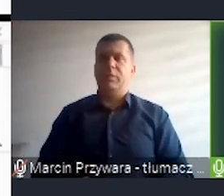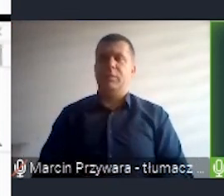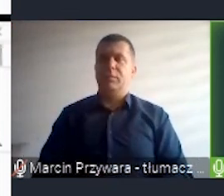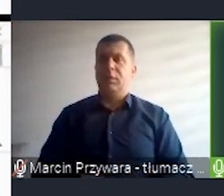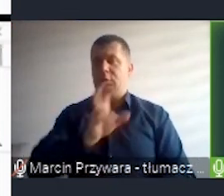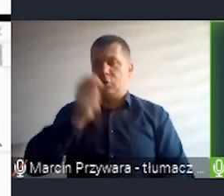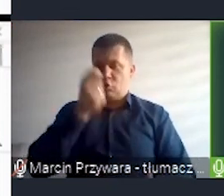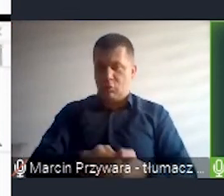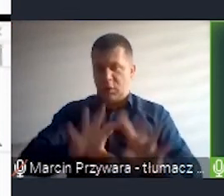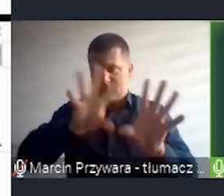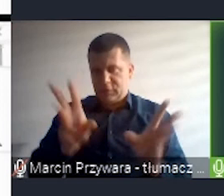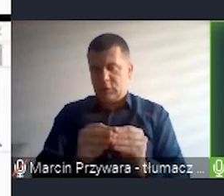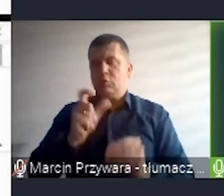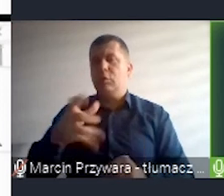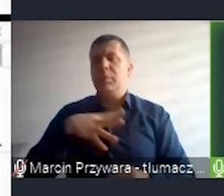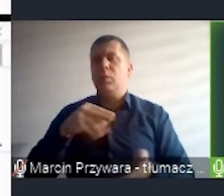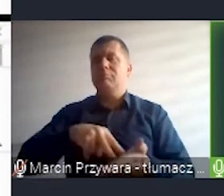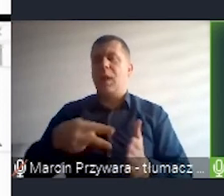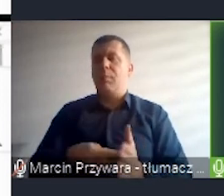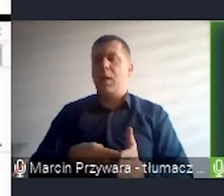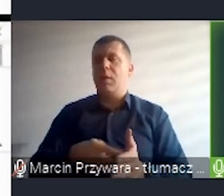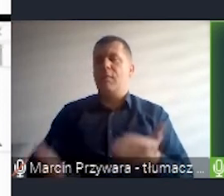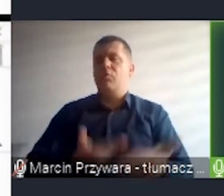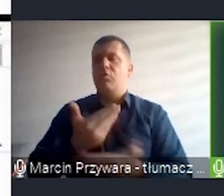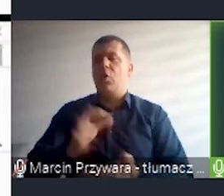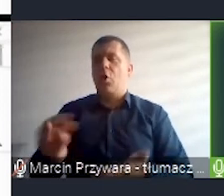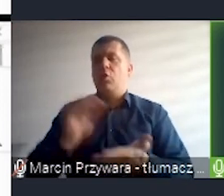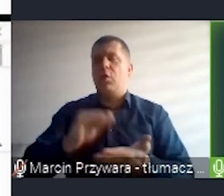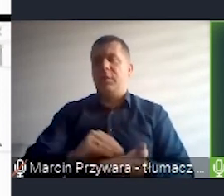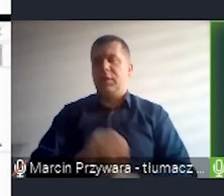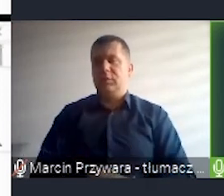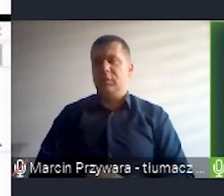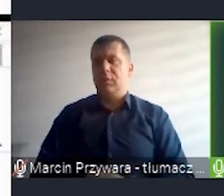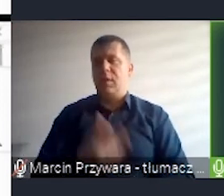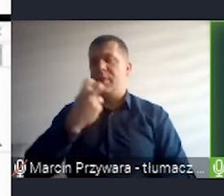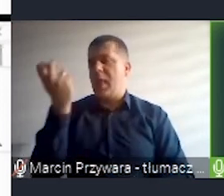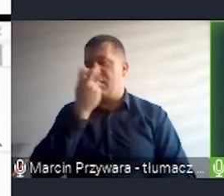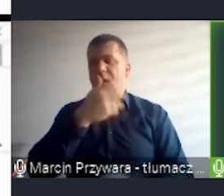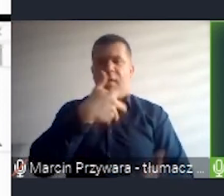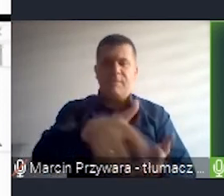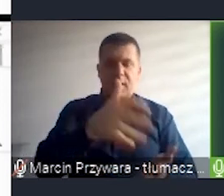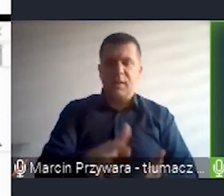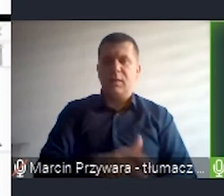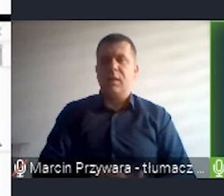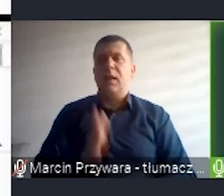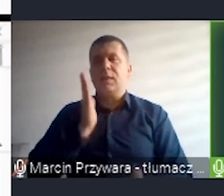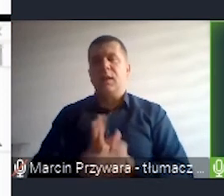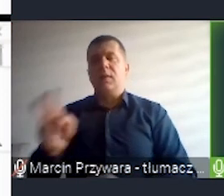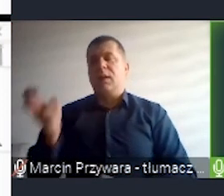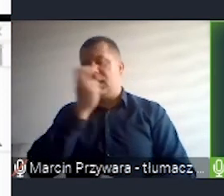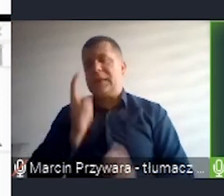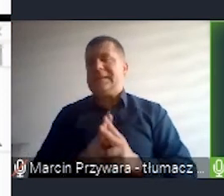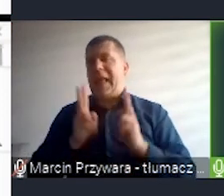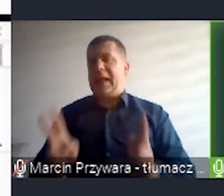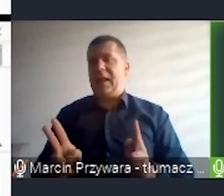Czy kupiono wszystko, co było założone we wniosku o dofinansowanie? Nie interesowały jej wydatki, a interesował ją